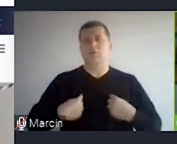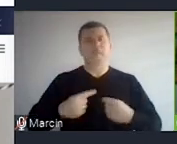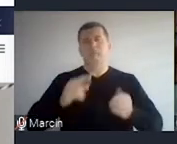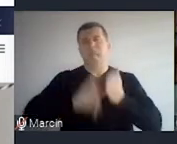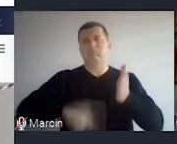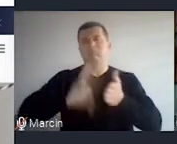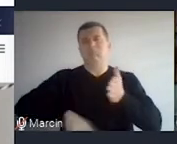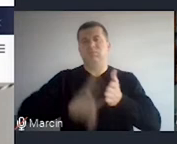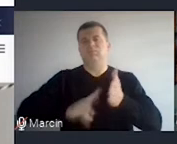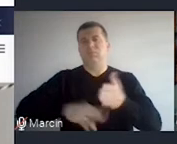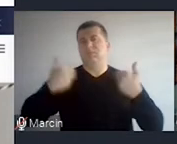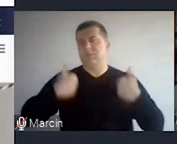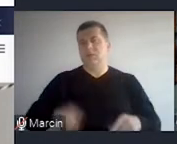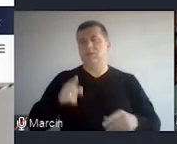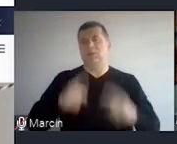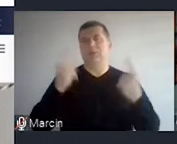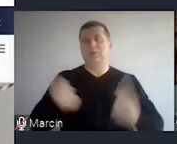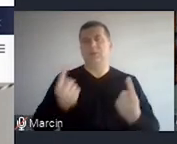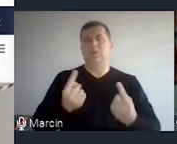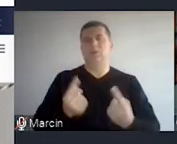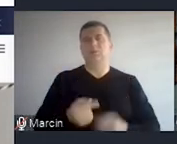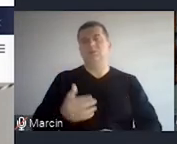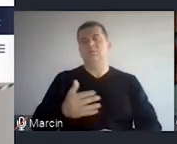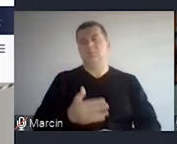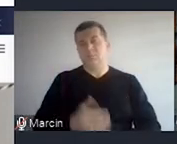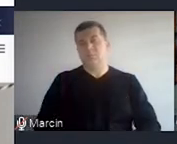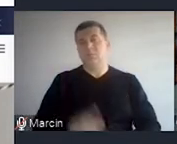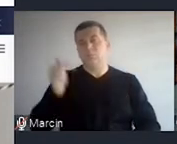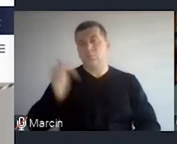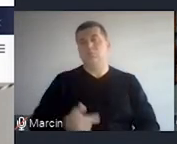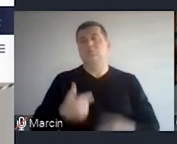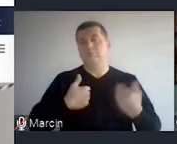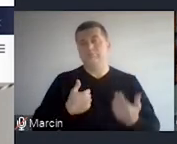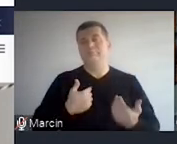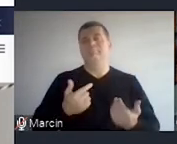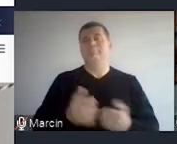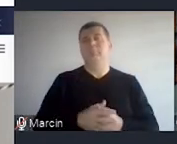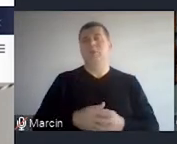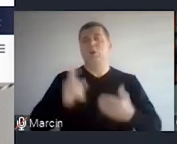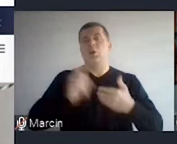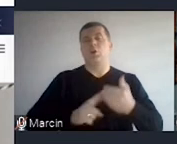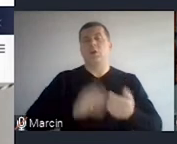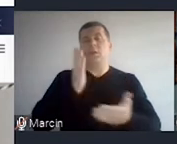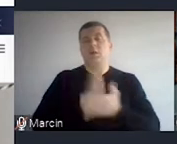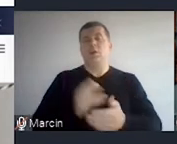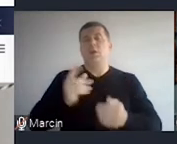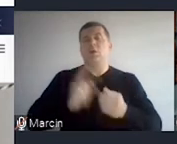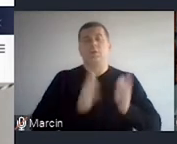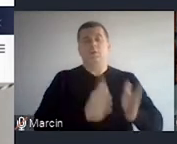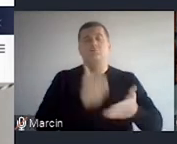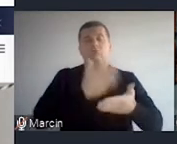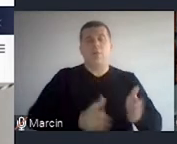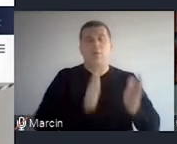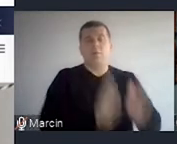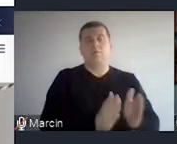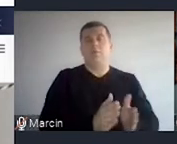rozbiegną, w takiej sytuacji będziemy po prostu zwyczajnie rozliczać projekty w części. W